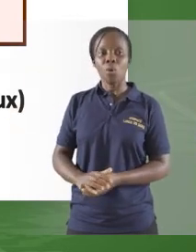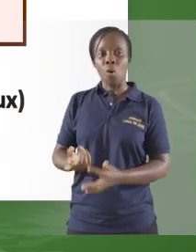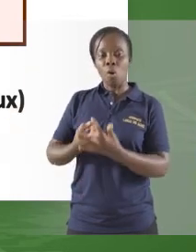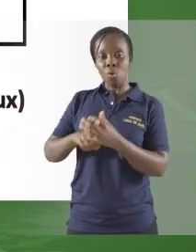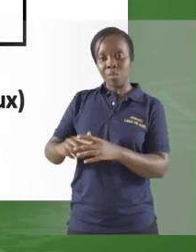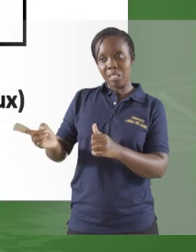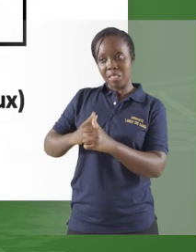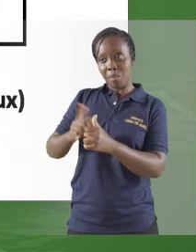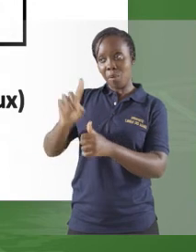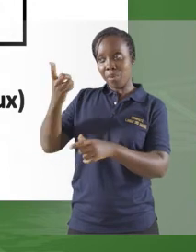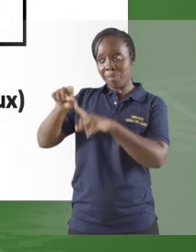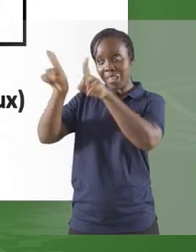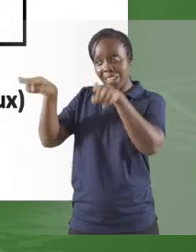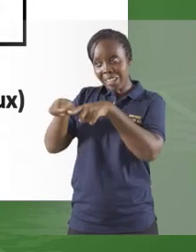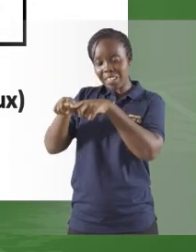à gauche,